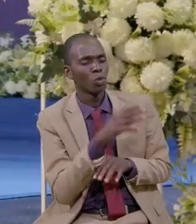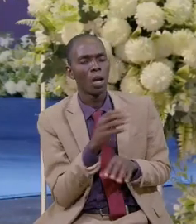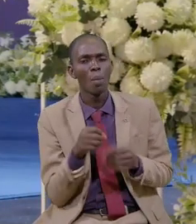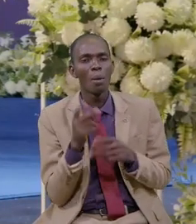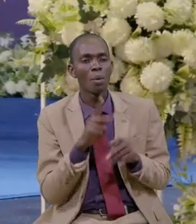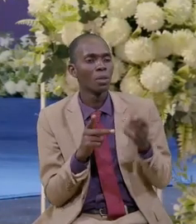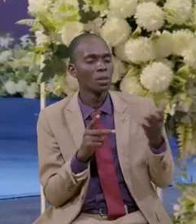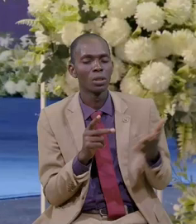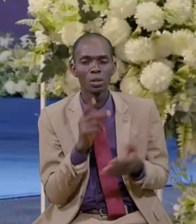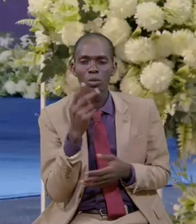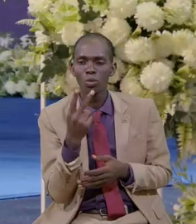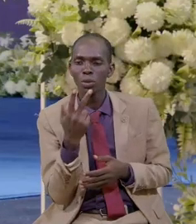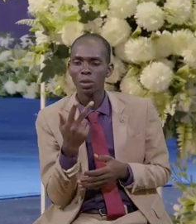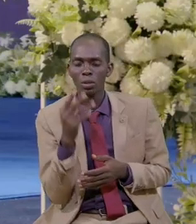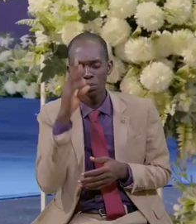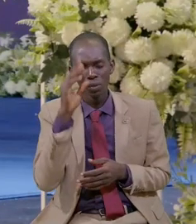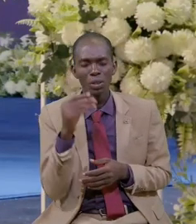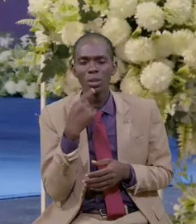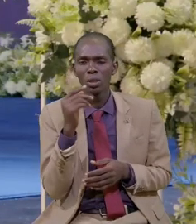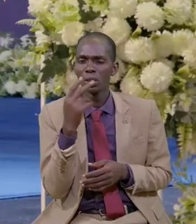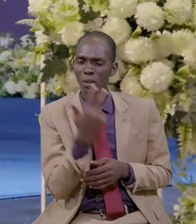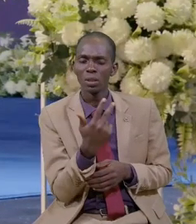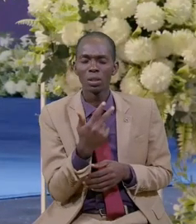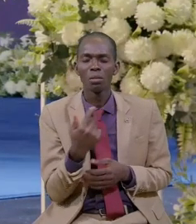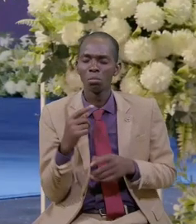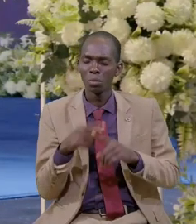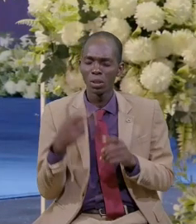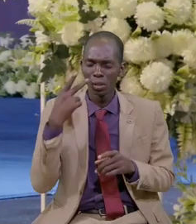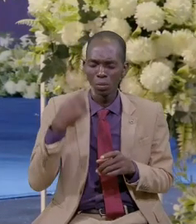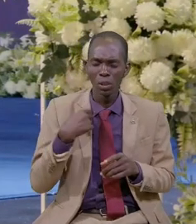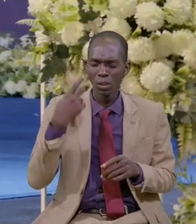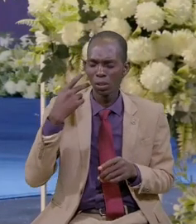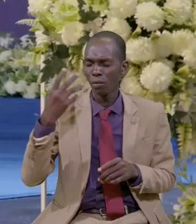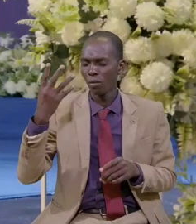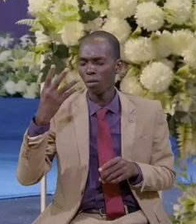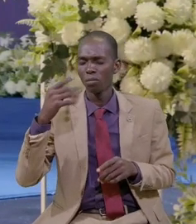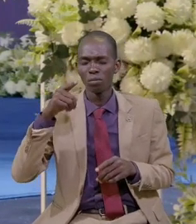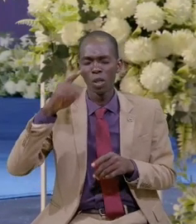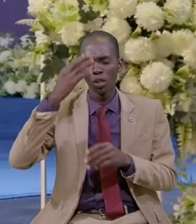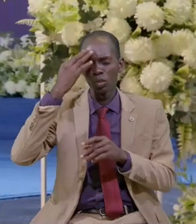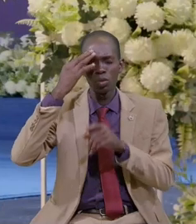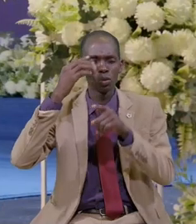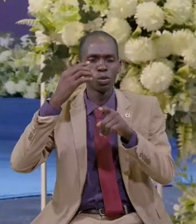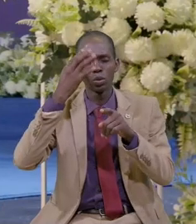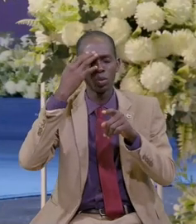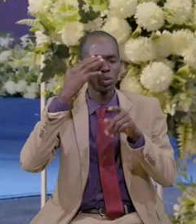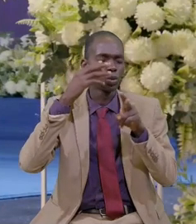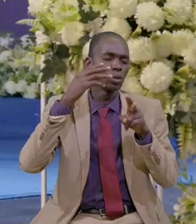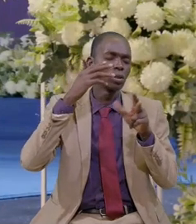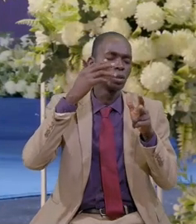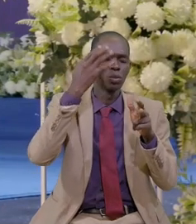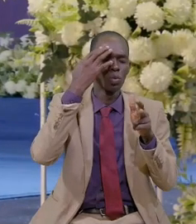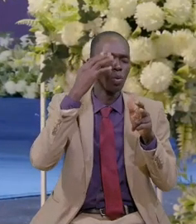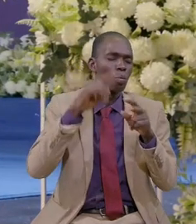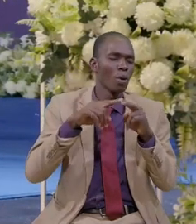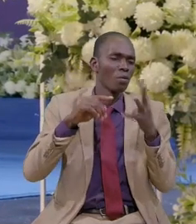ont dit oui. Au roi, il dit, mais je vois quatre. Voici un, deux, trois, quatre. Voici le quatrième qui ressemble au Fils